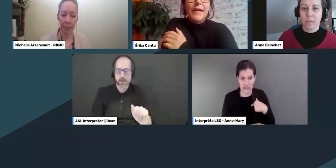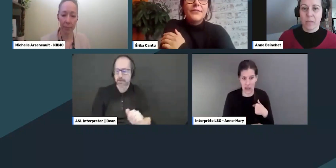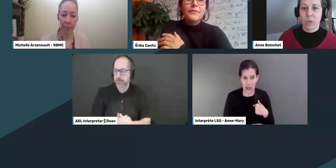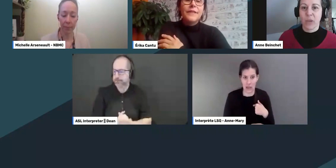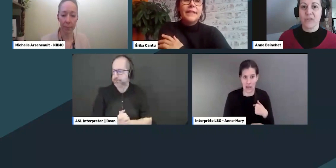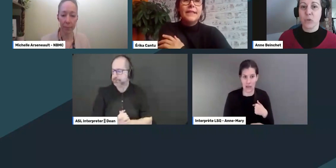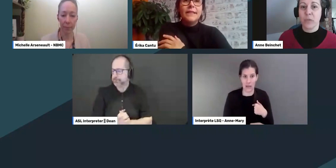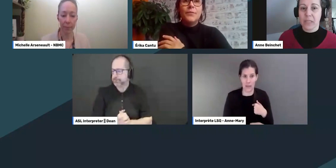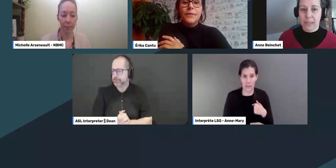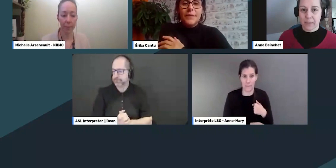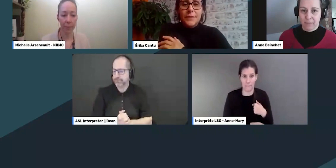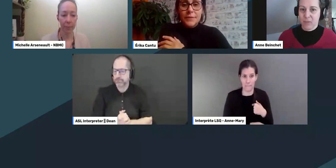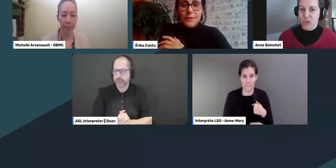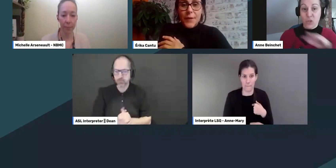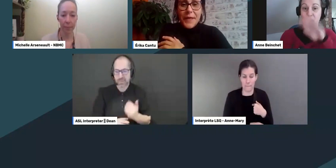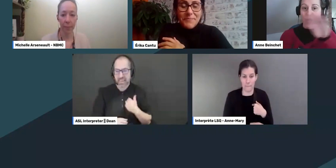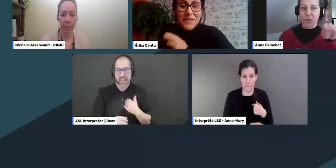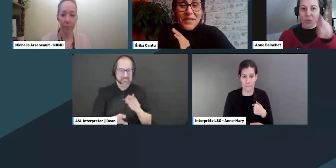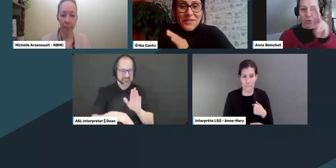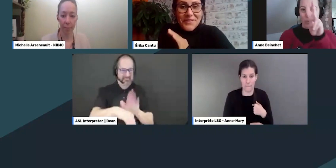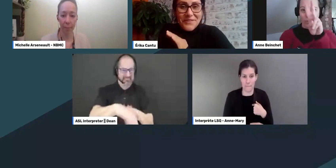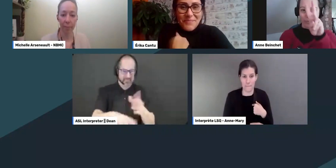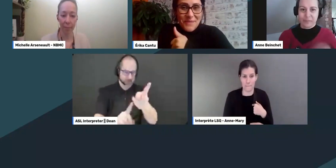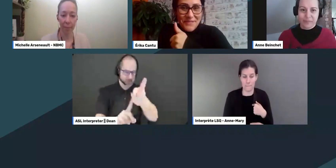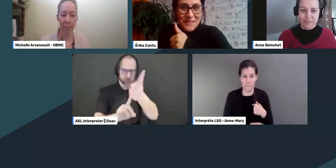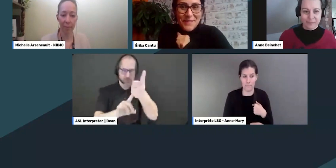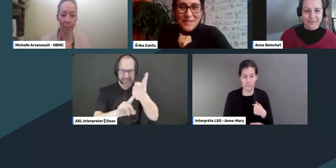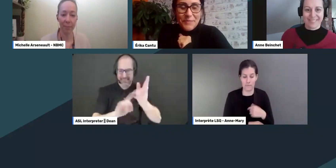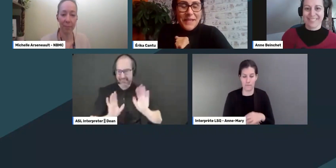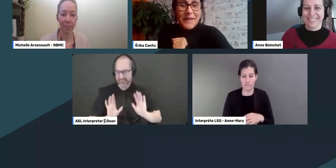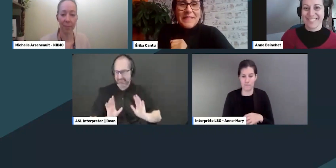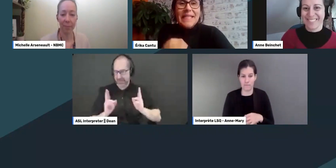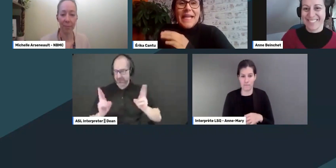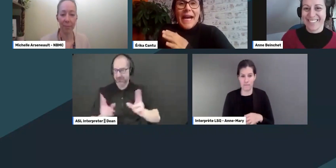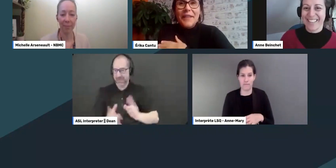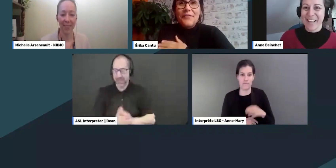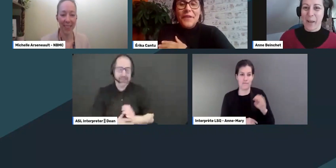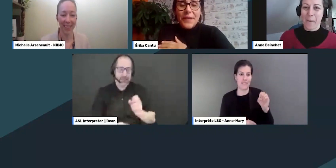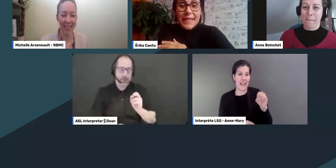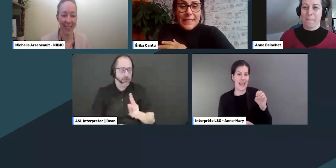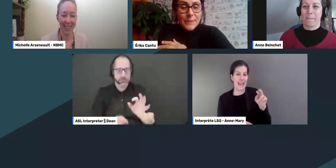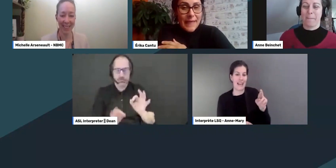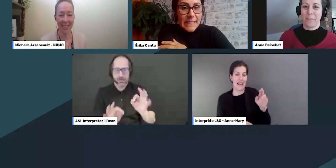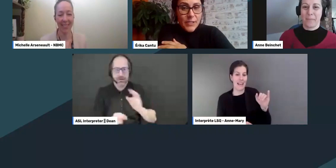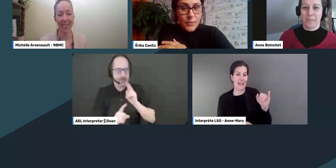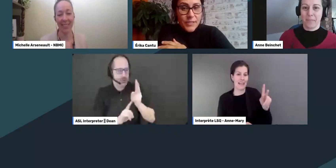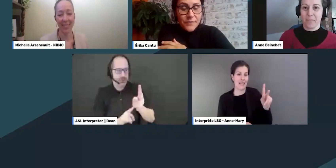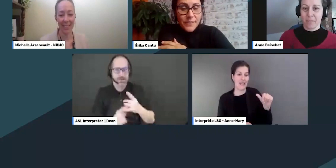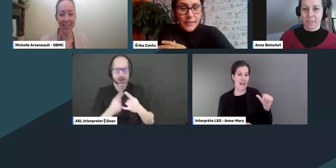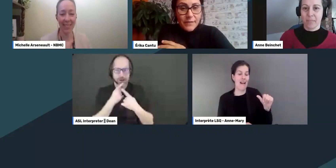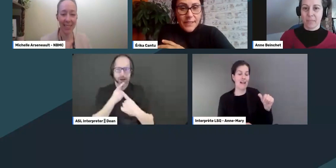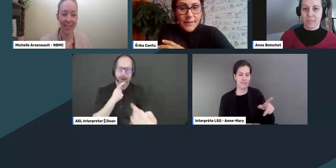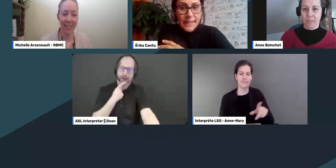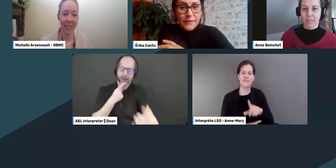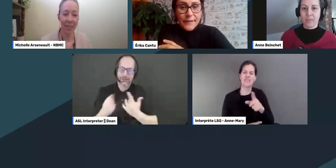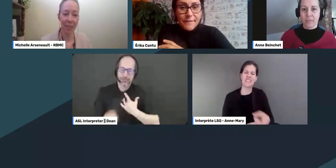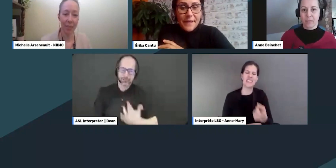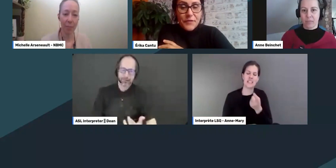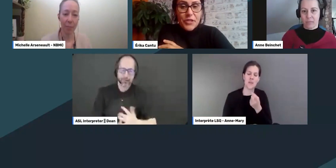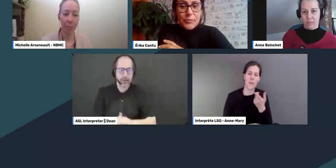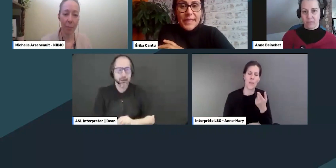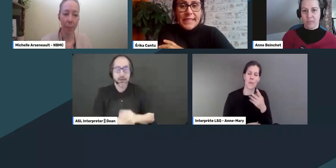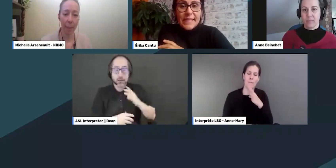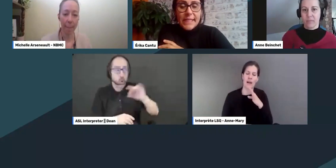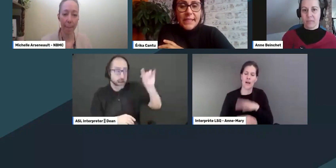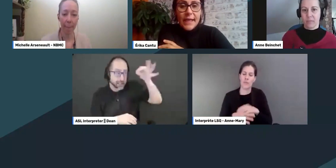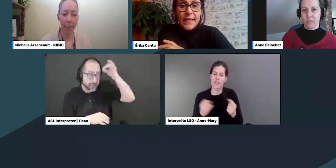Nous avons 2 minutes seulement. D'accord. Je ne pense pas que l'on puisse attendre à quelque chose de la part du gouvernement fédéral,